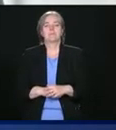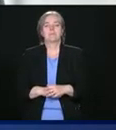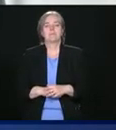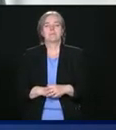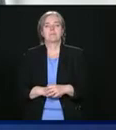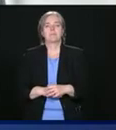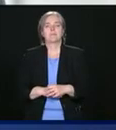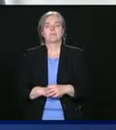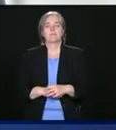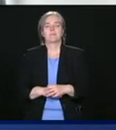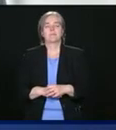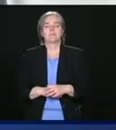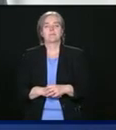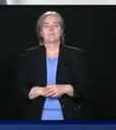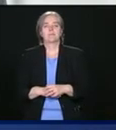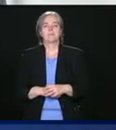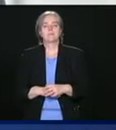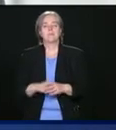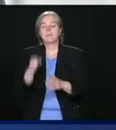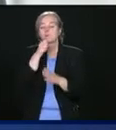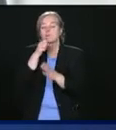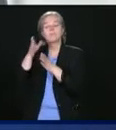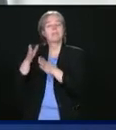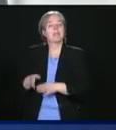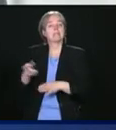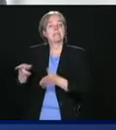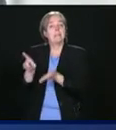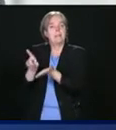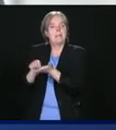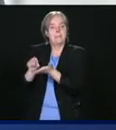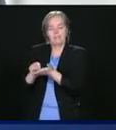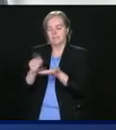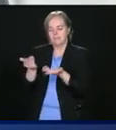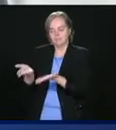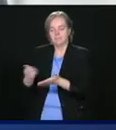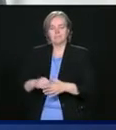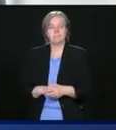Prochaine question, Mélanie Marquis, La Presse, à vous la parole.